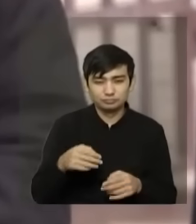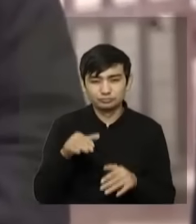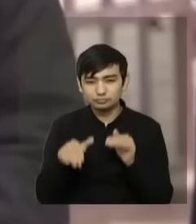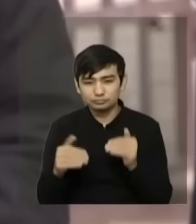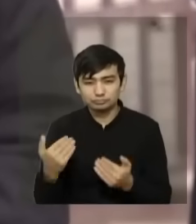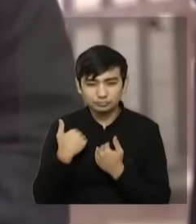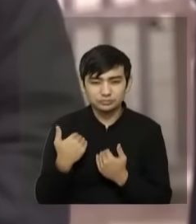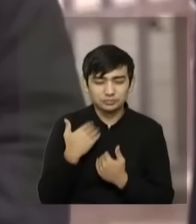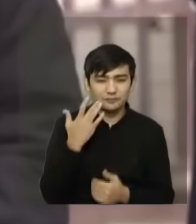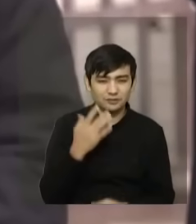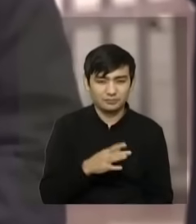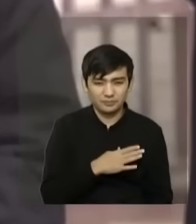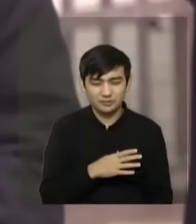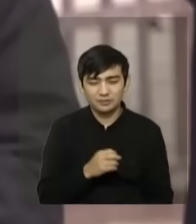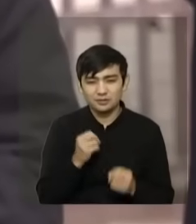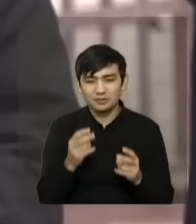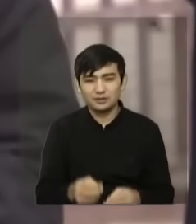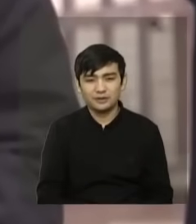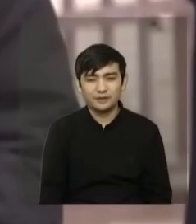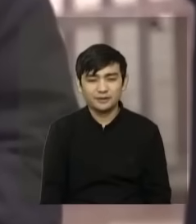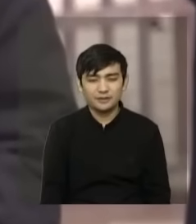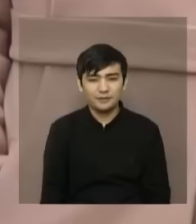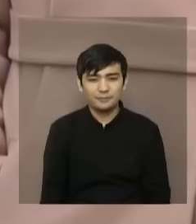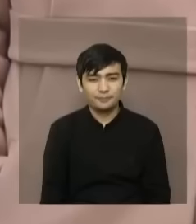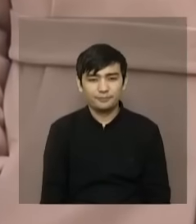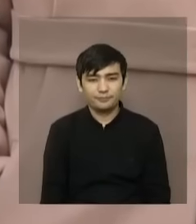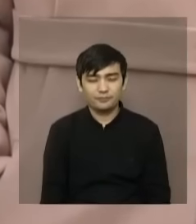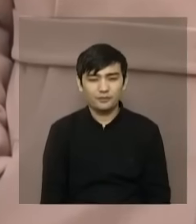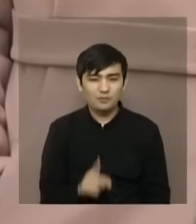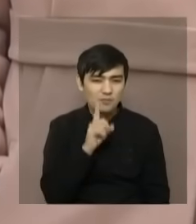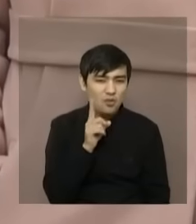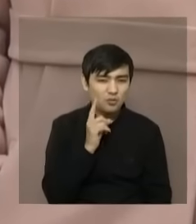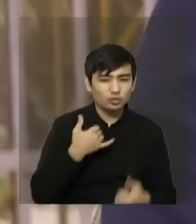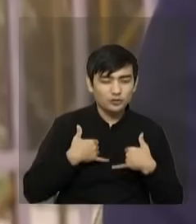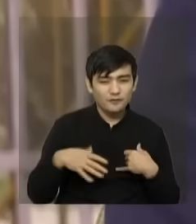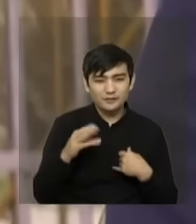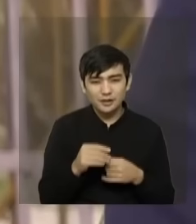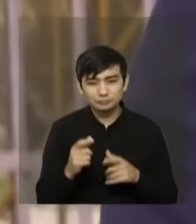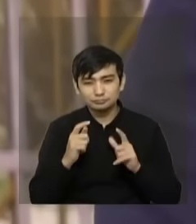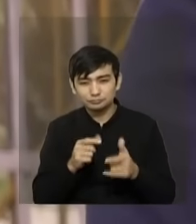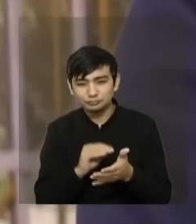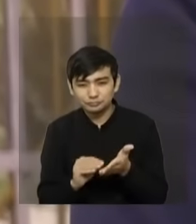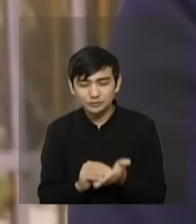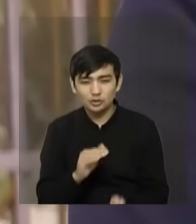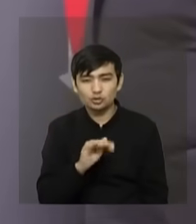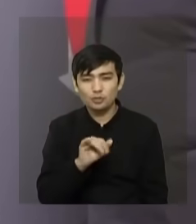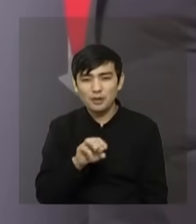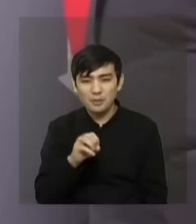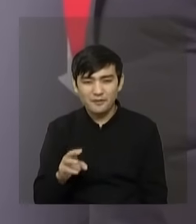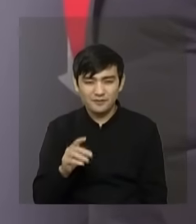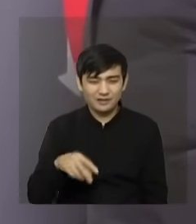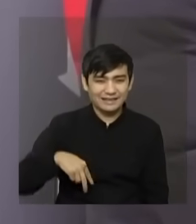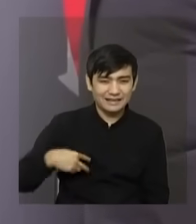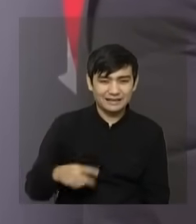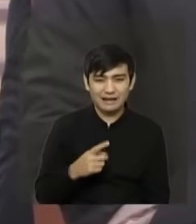деді, 2019-дан бастап мені осындай қорқытып ұстап жүр деді. Жас мұғалімдерге хат жазған Есіркеп Жұмабаевтың кесірінен бір